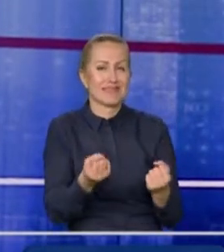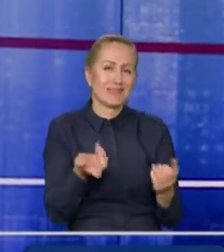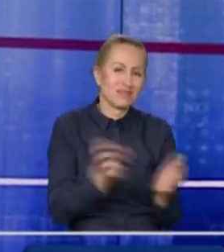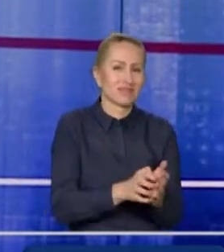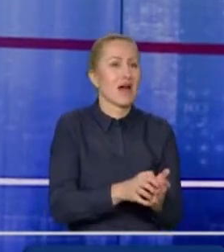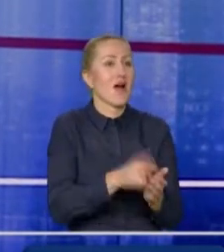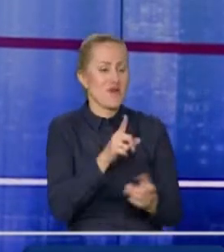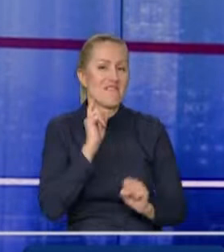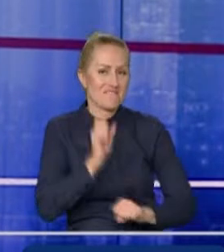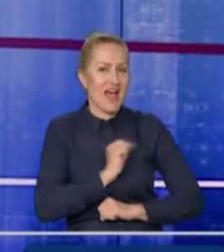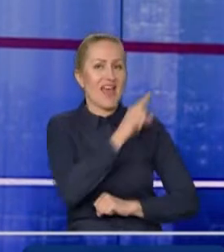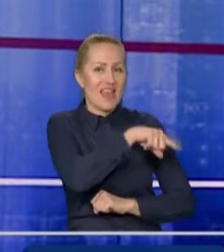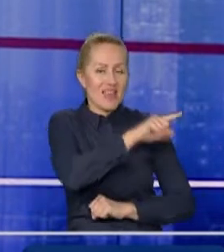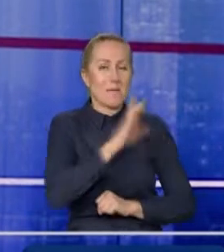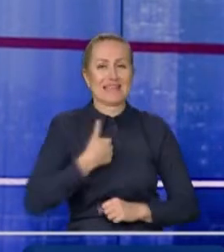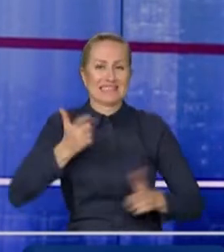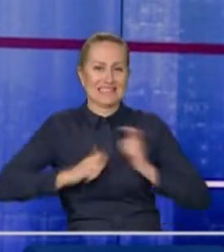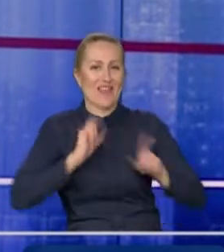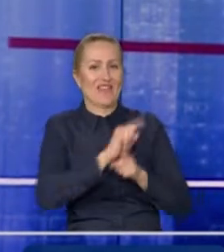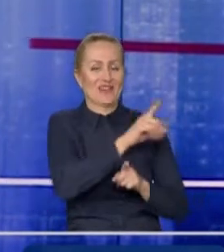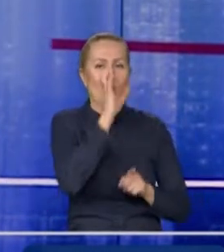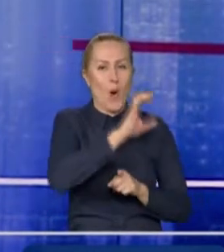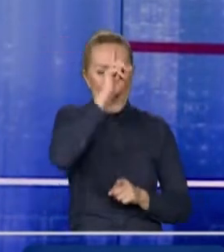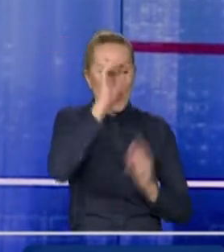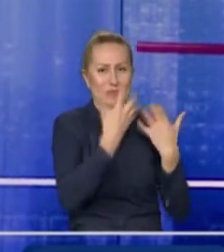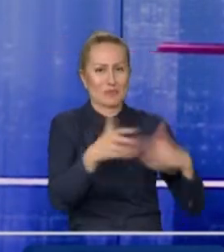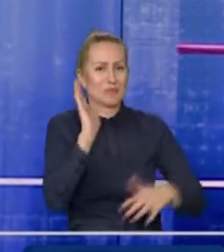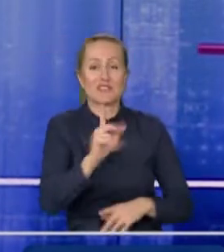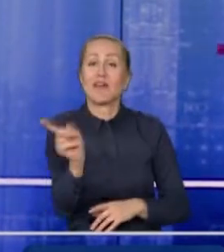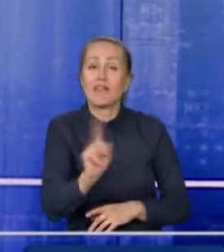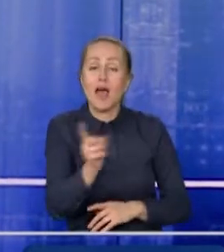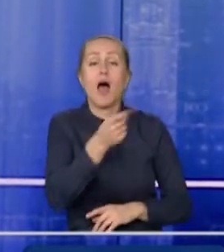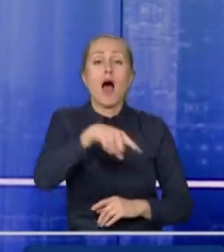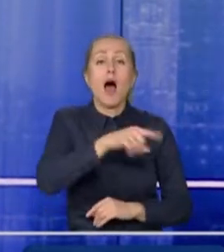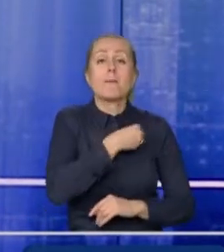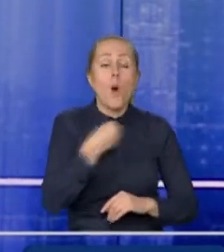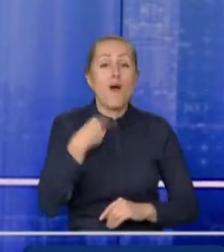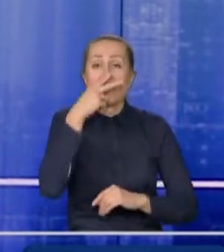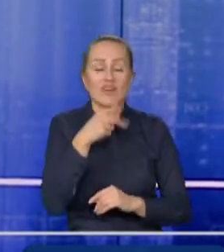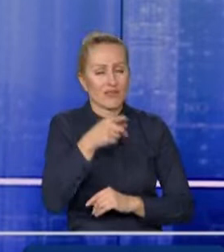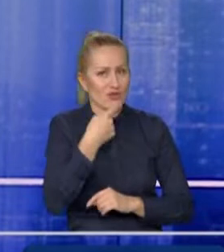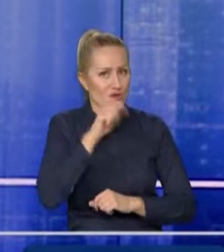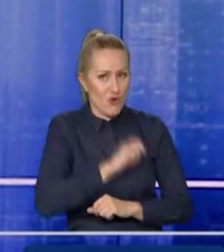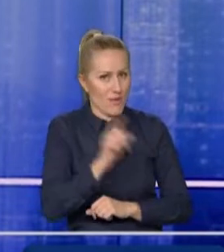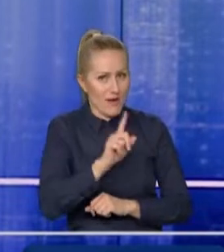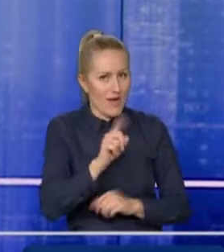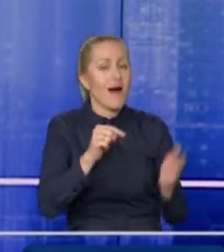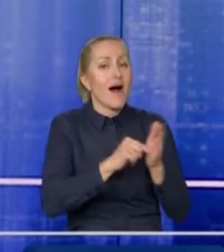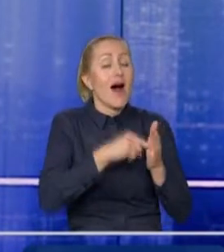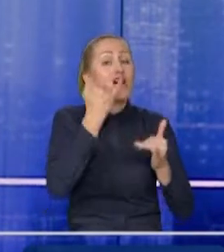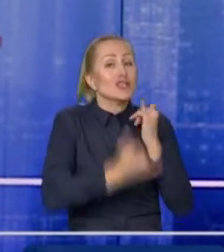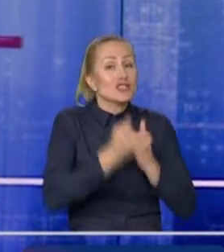miała super oglądalność, ja się będę cieszył, tylko dla Polek i Polaków, czy w ogóle dla całej sceny politycznej to nie jest dobre. I mówi, trzeba być precyzyjnym. Jeżeli